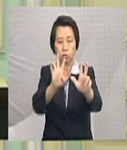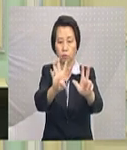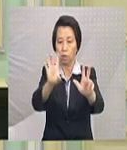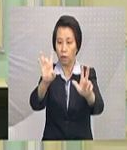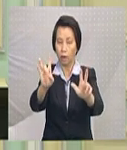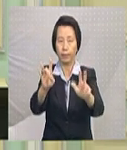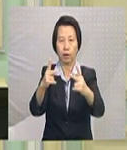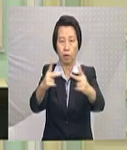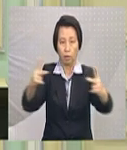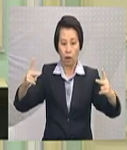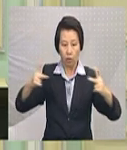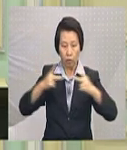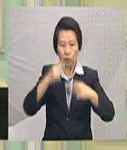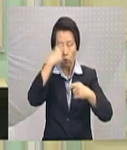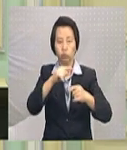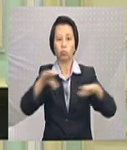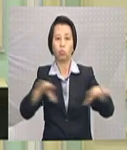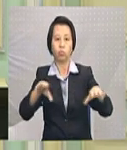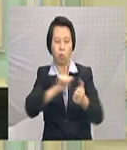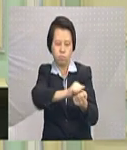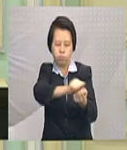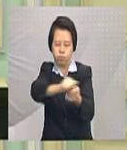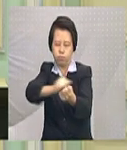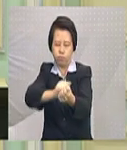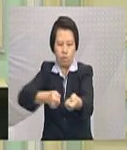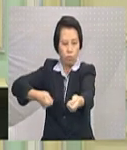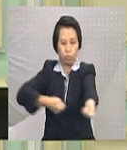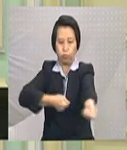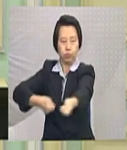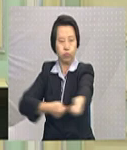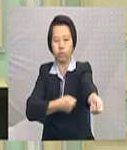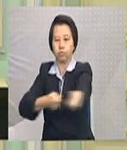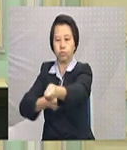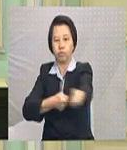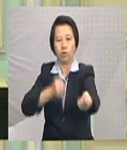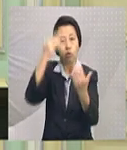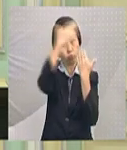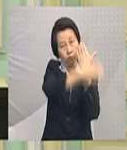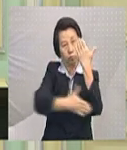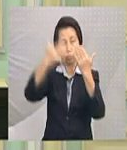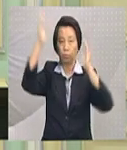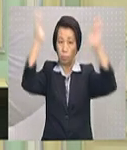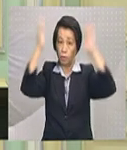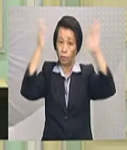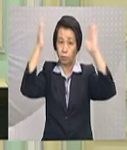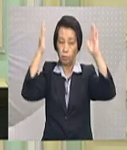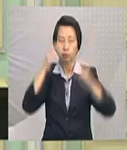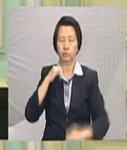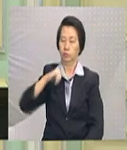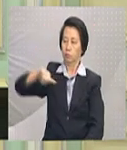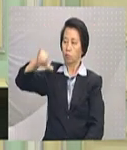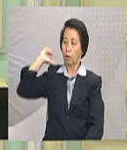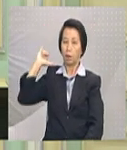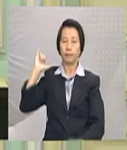348 kawasan untuk pelaksanaan ops sanitasi awam di seluruh negara. Semalam, itu